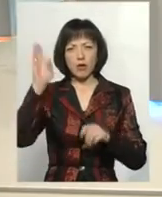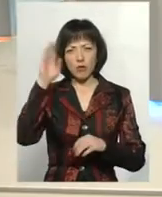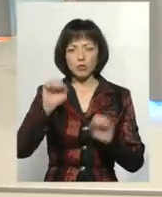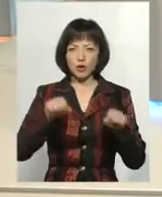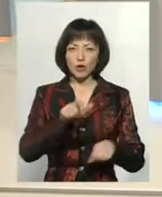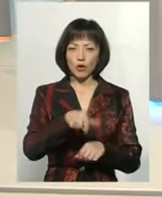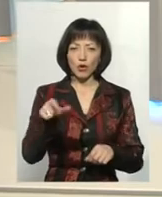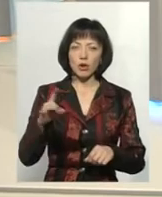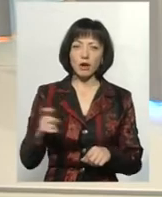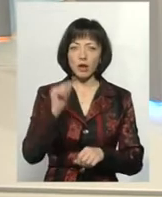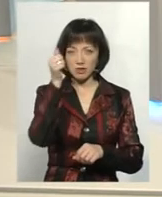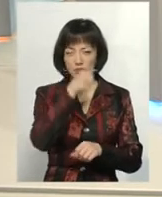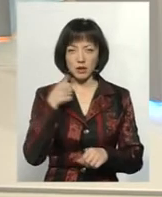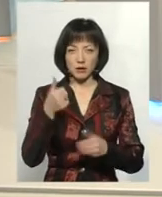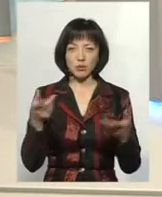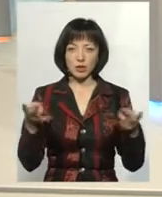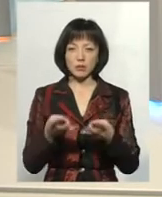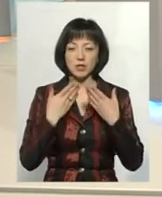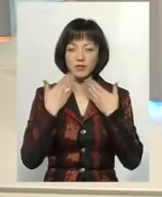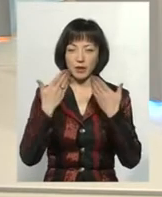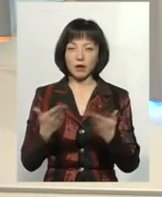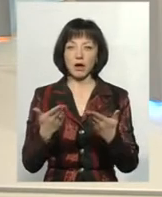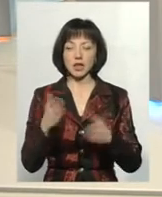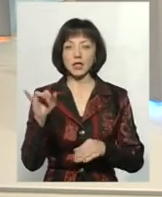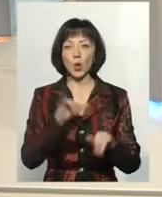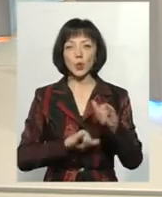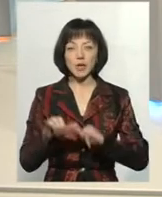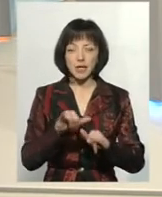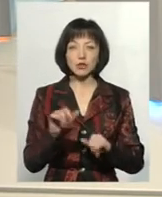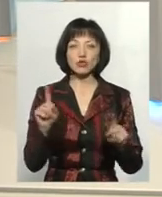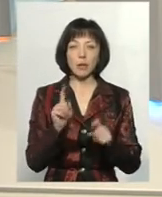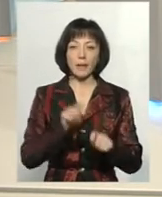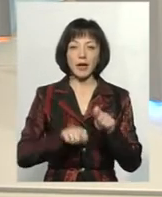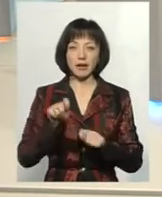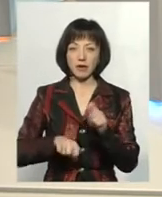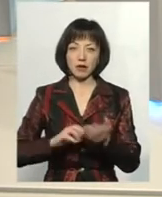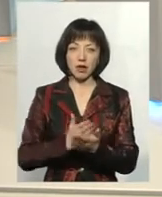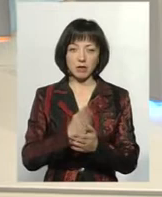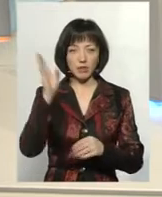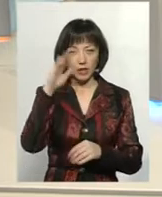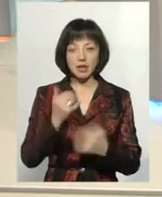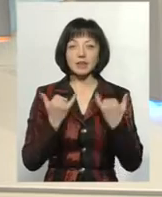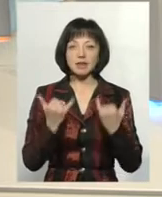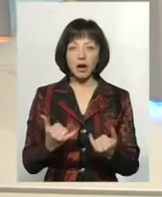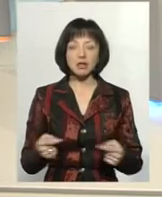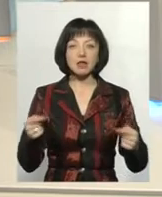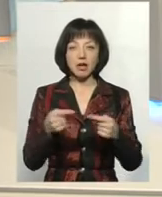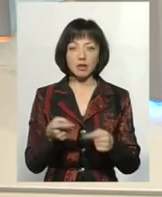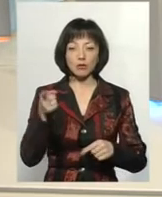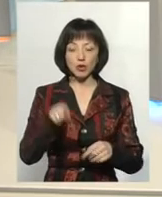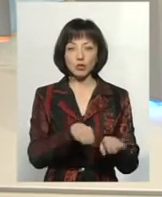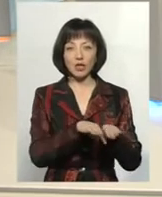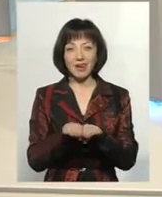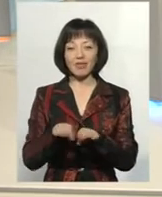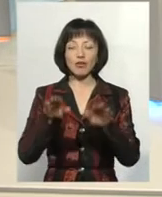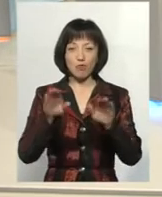можливо, людям там раз в рік, наприклад, потрібно звертатись кудись і куди, щоб перевірити все-таки якість? Я хочу сказати, що зараз, якраз при тому, що рівень